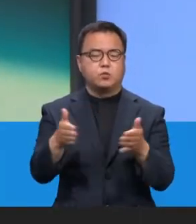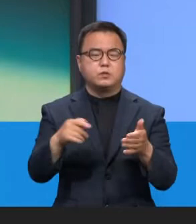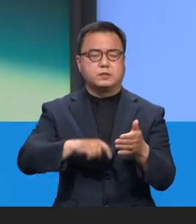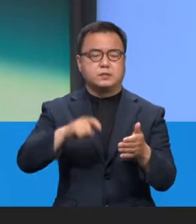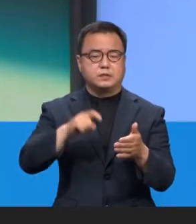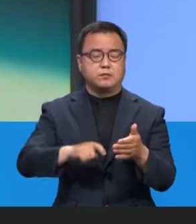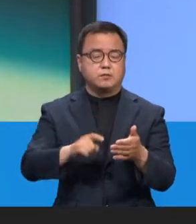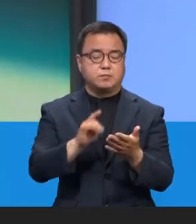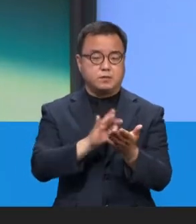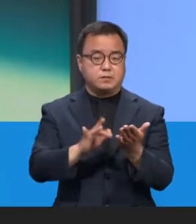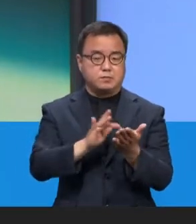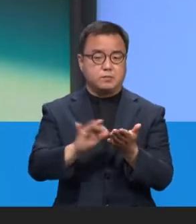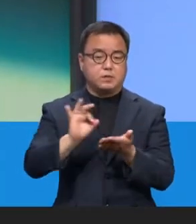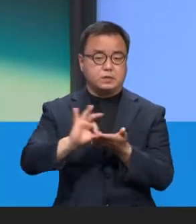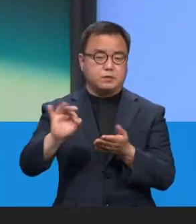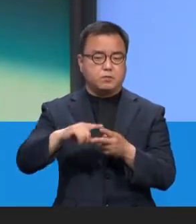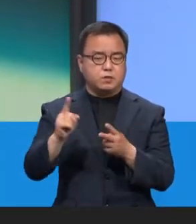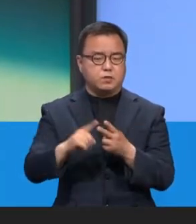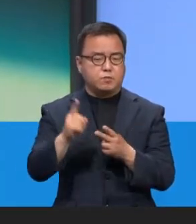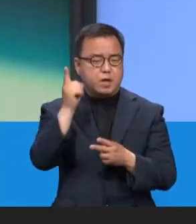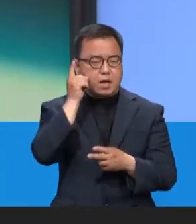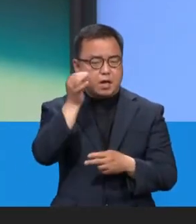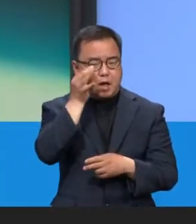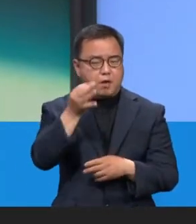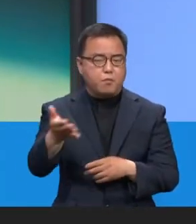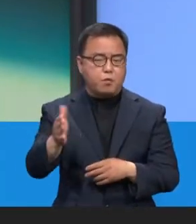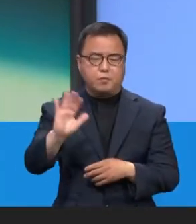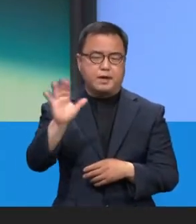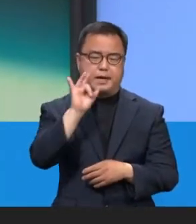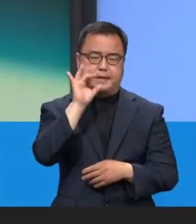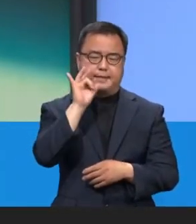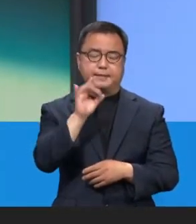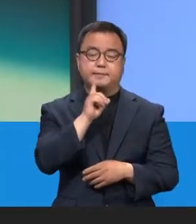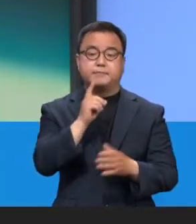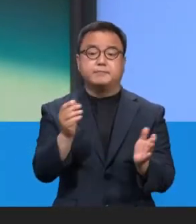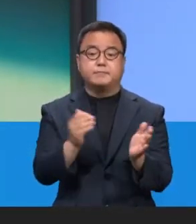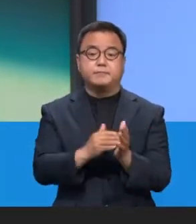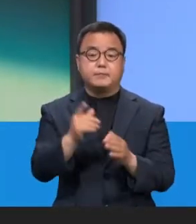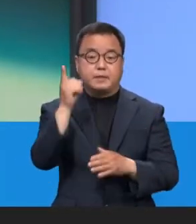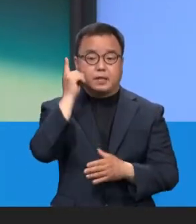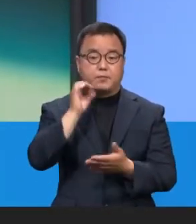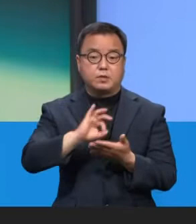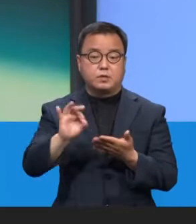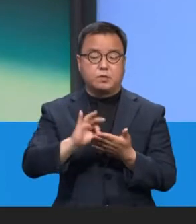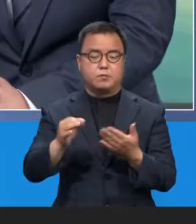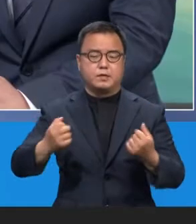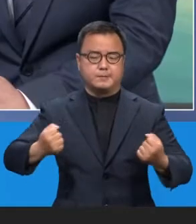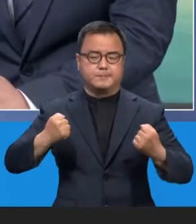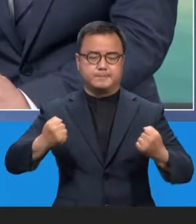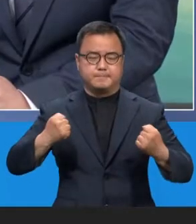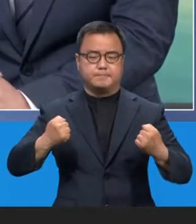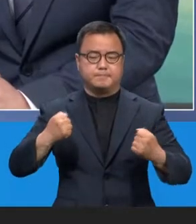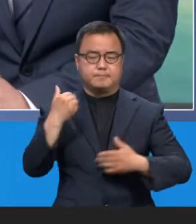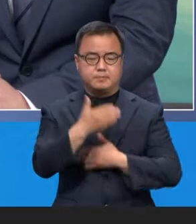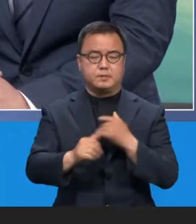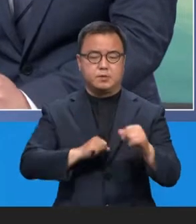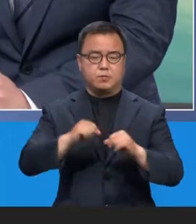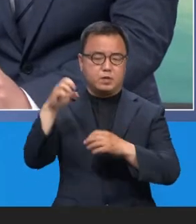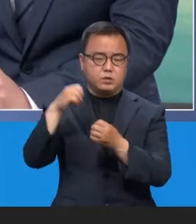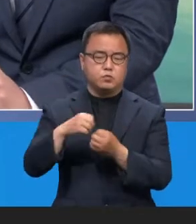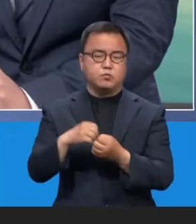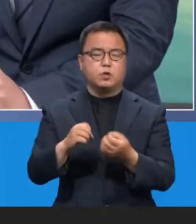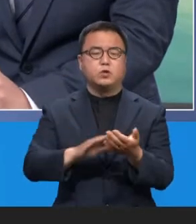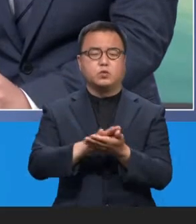휴대 전화를 사용하거나 보여서는 안 된다 고 주장했습니다 휴대전화 사용은 건강한 신체 활동과 전통적인 5d 에서